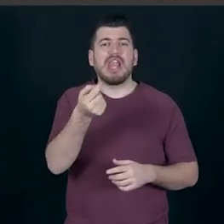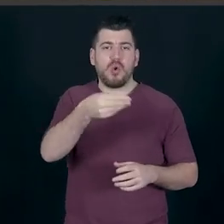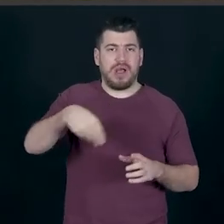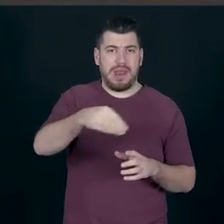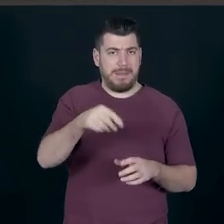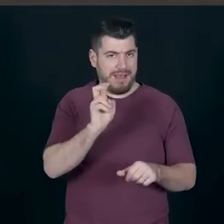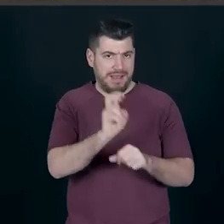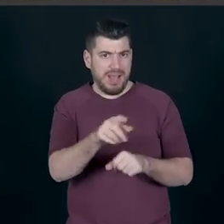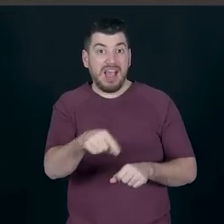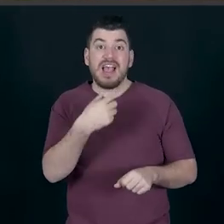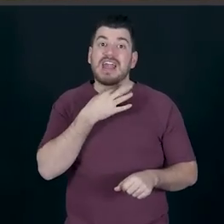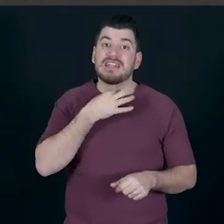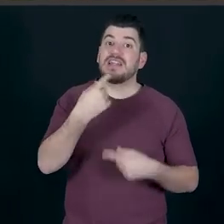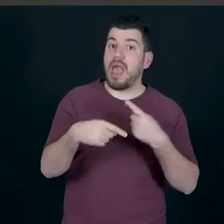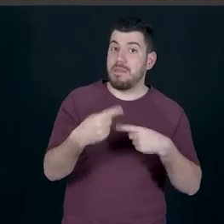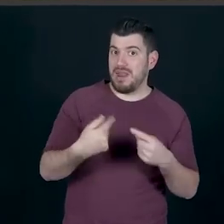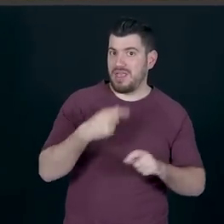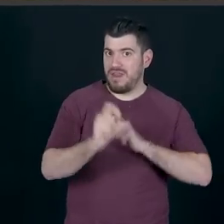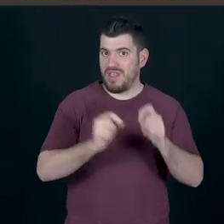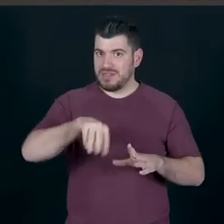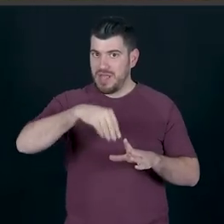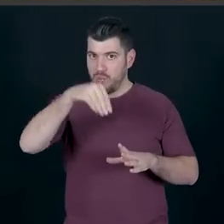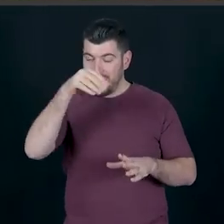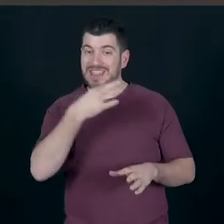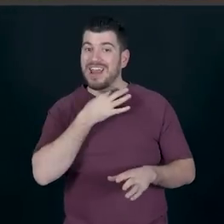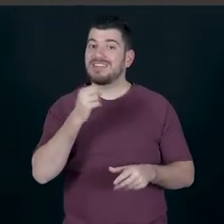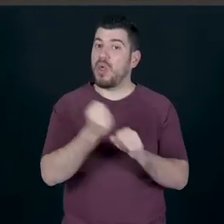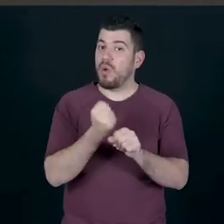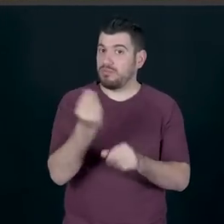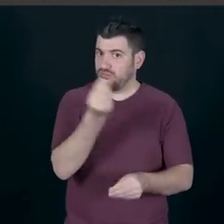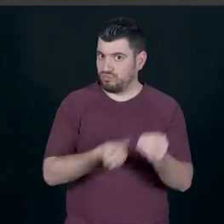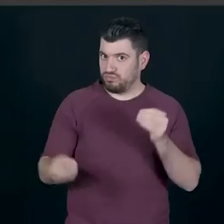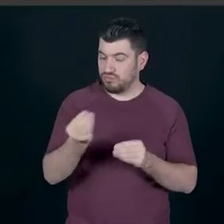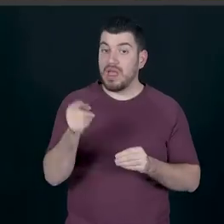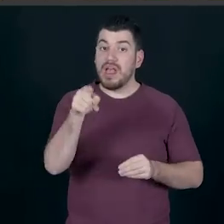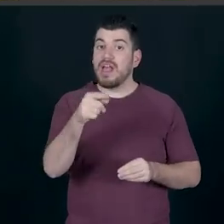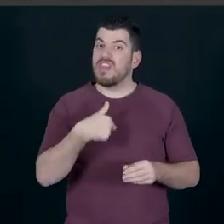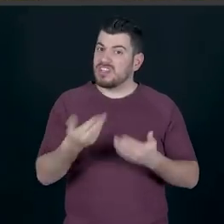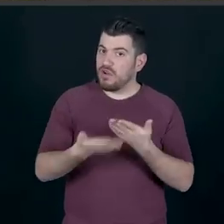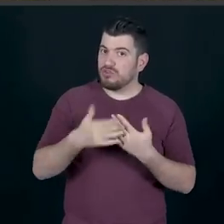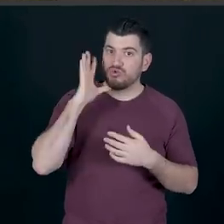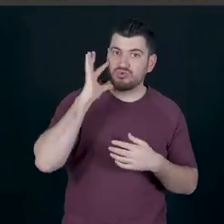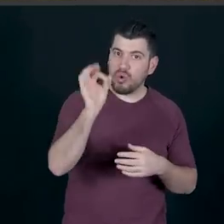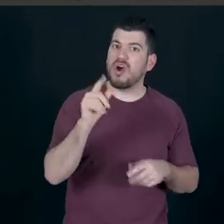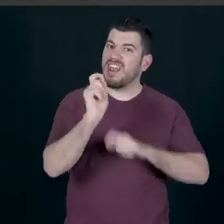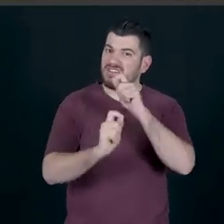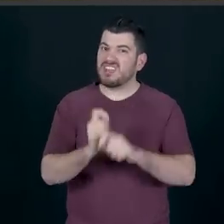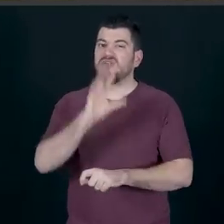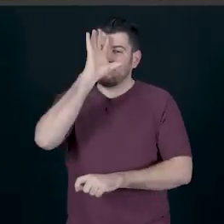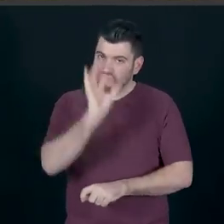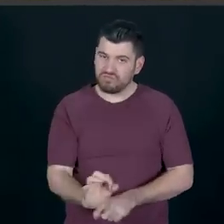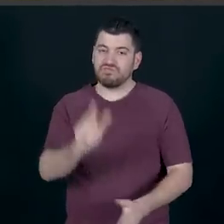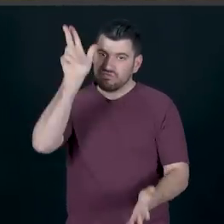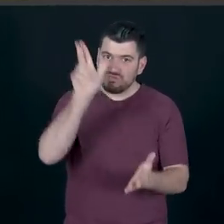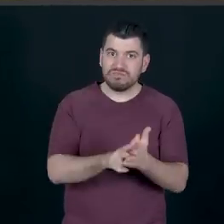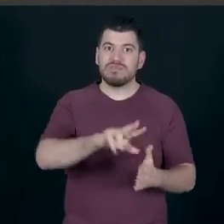σας κόψει. Θέλει εμπειρία για να κάνεις την καρμπονάρα και θέλει να τη δουλέψει πάρα πολύ. Θα σας βοηθήσω να την κάνετε σίγουρα και θα είναι